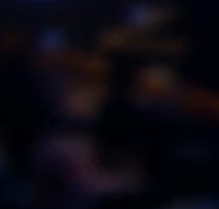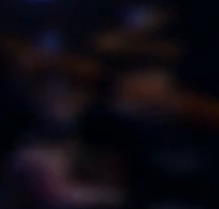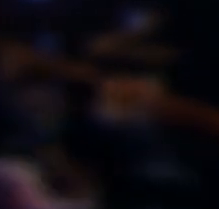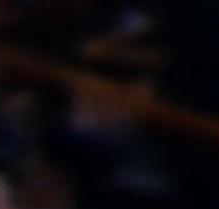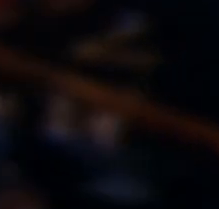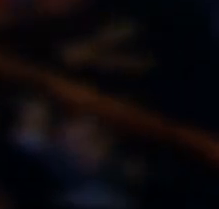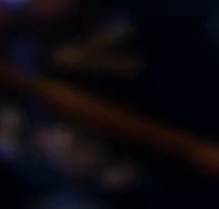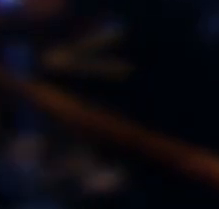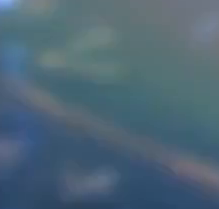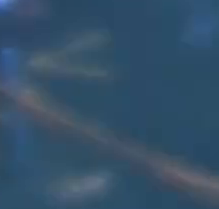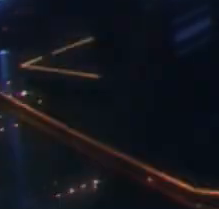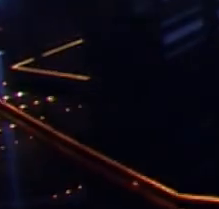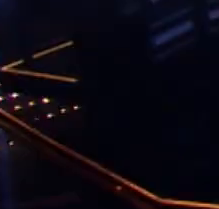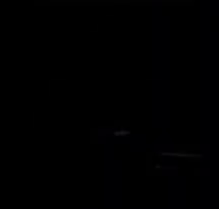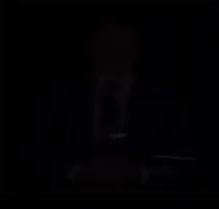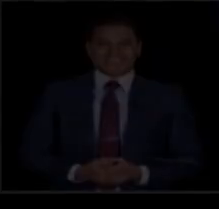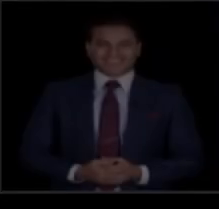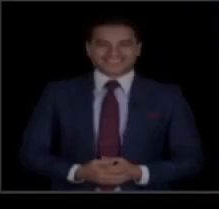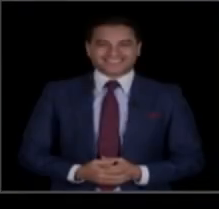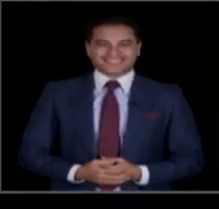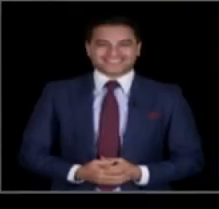مع الروائي عصام يوسف.